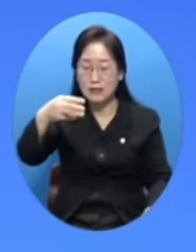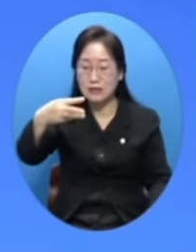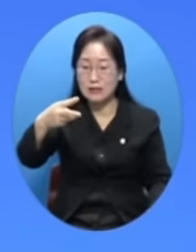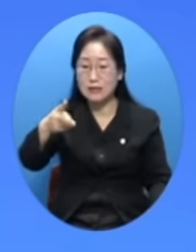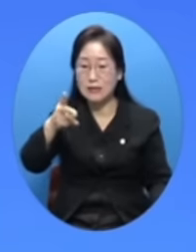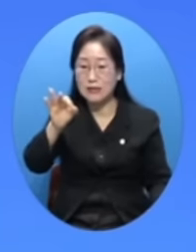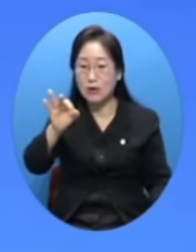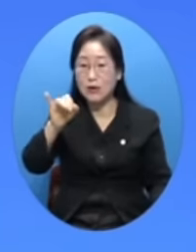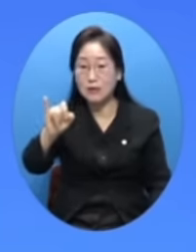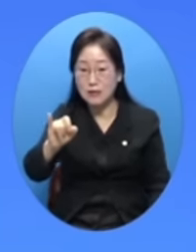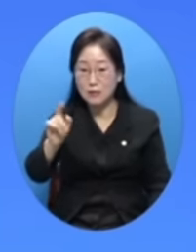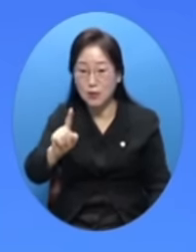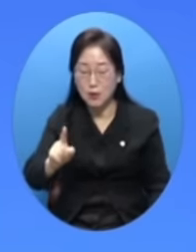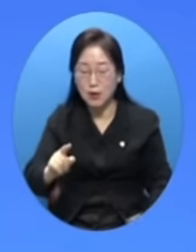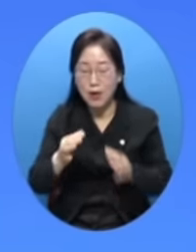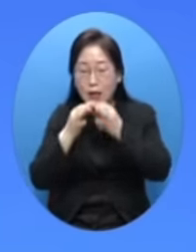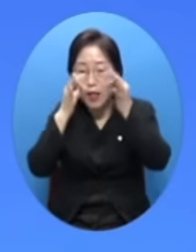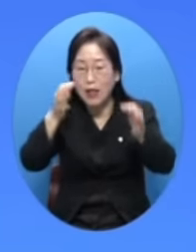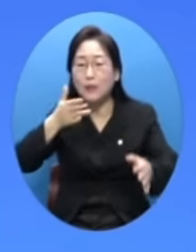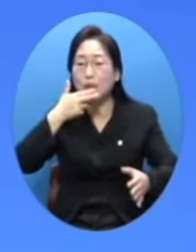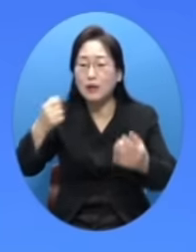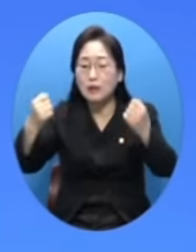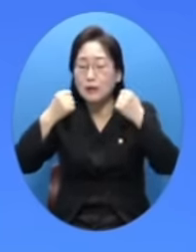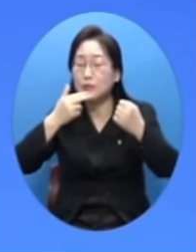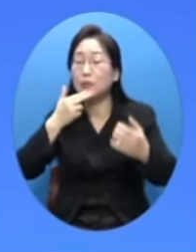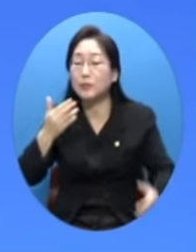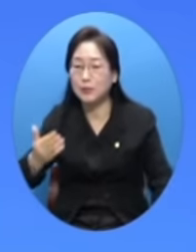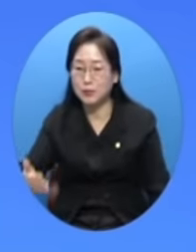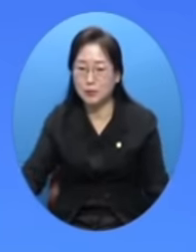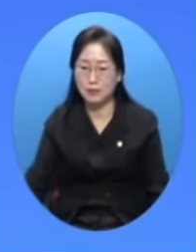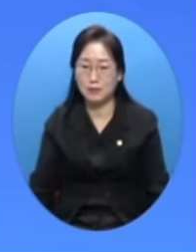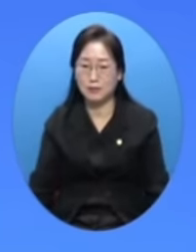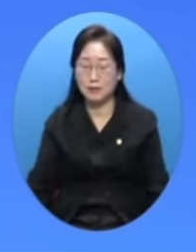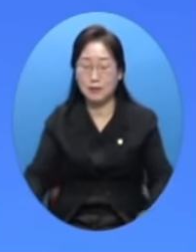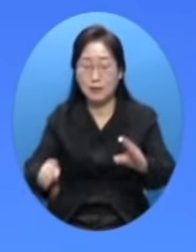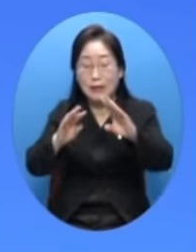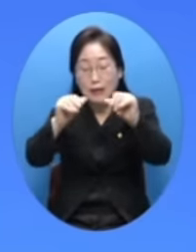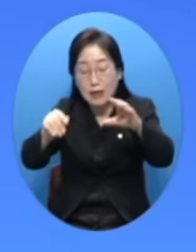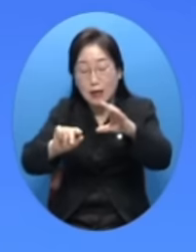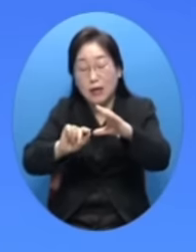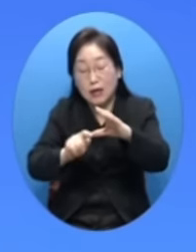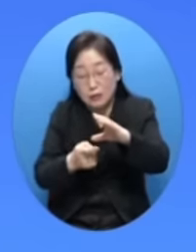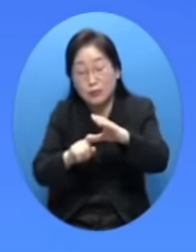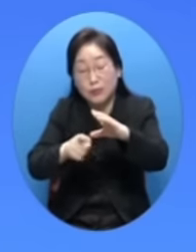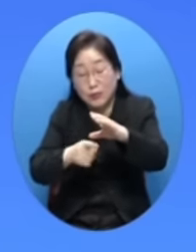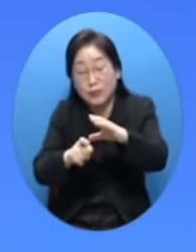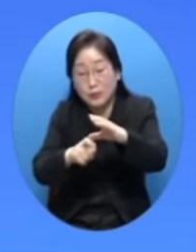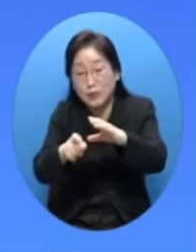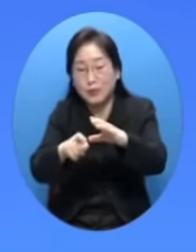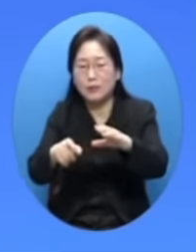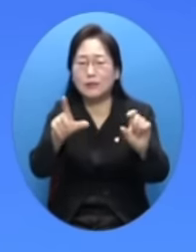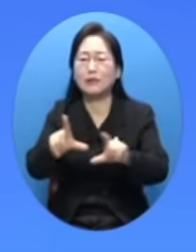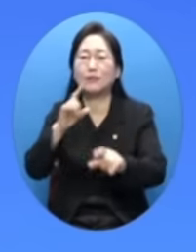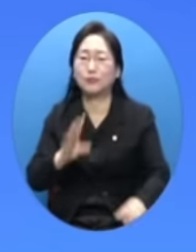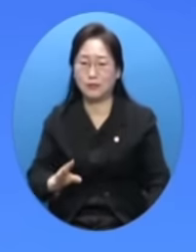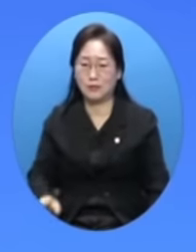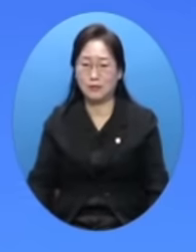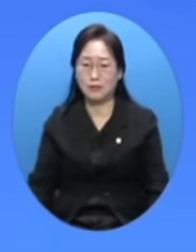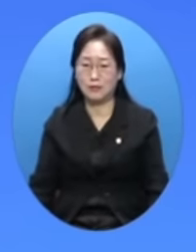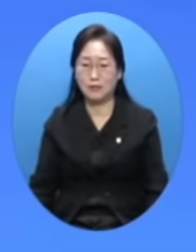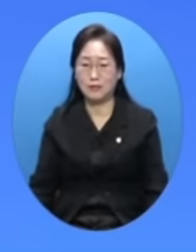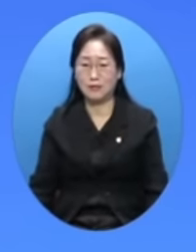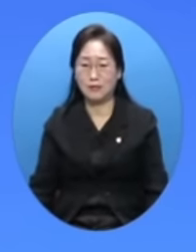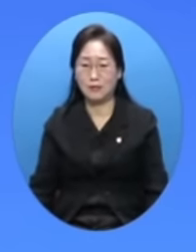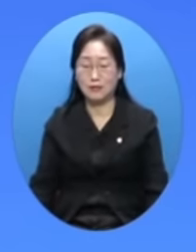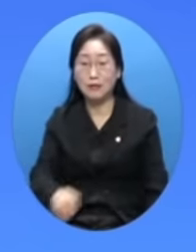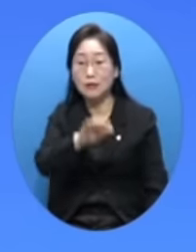소리도지 하고 힘도 써보지 못하고 땅에서 꿈틀거리고 존재할 뿐인 것입니다